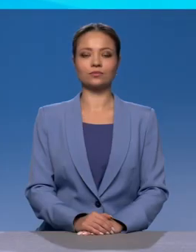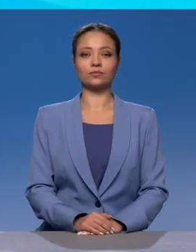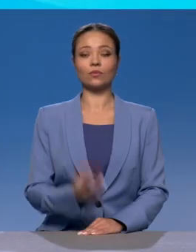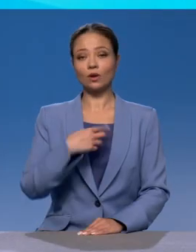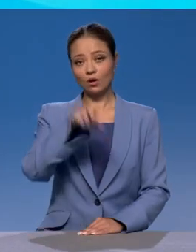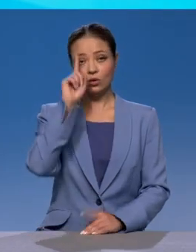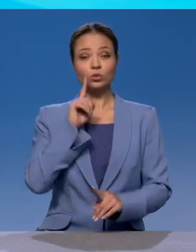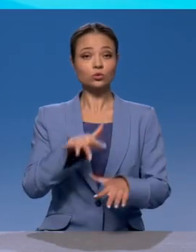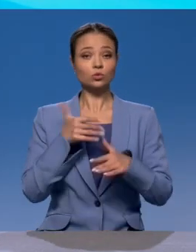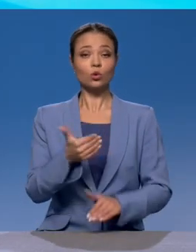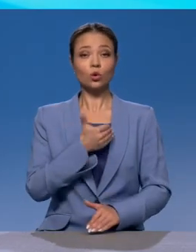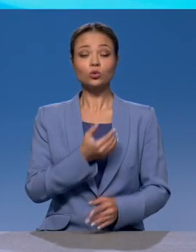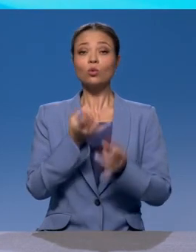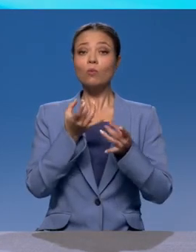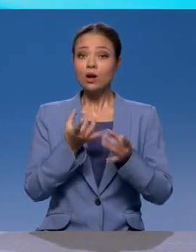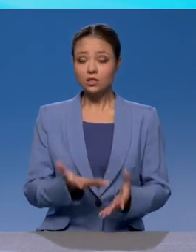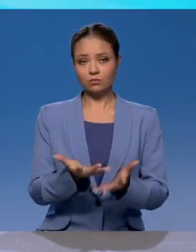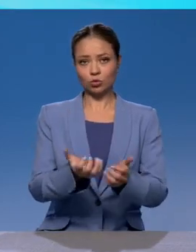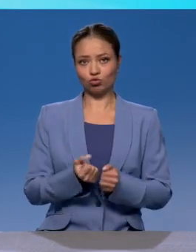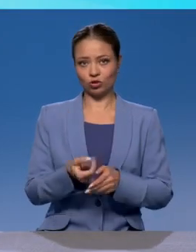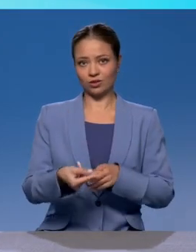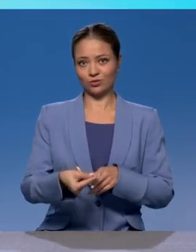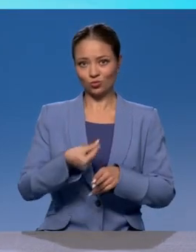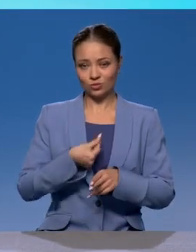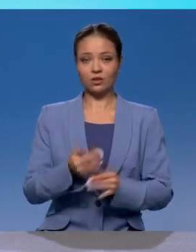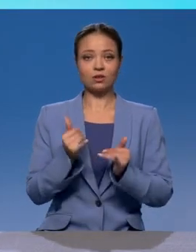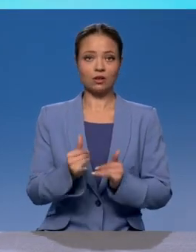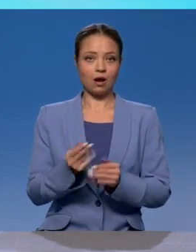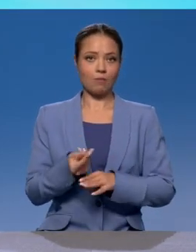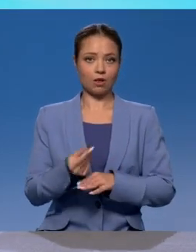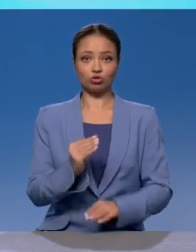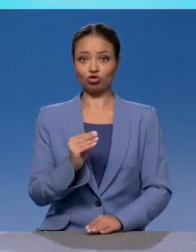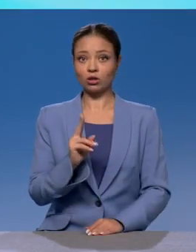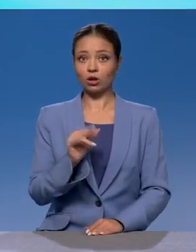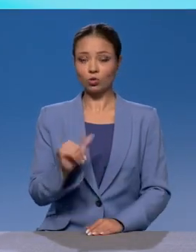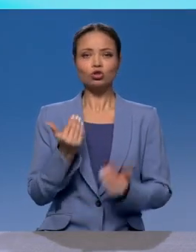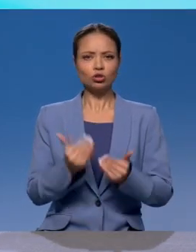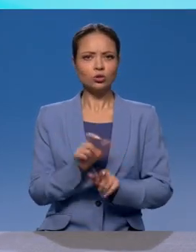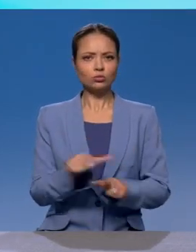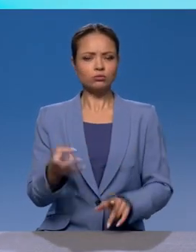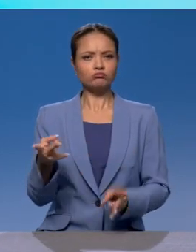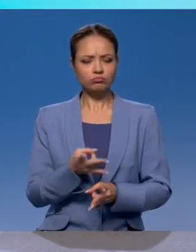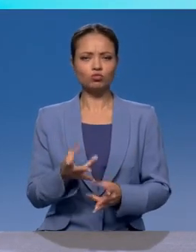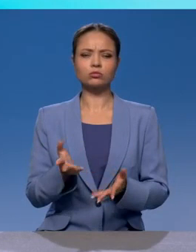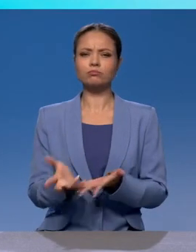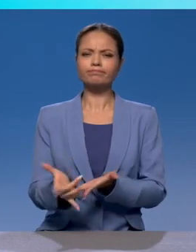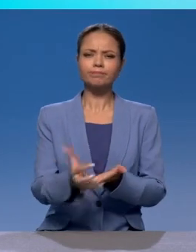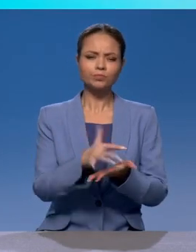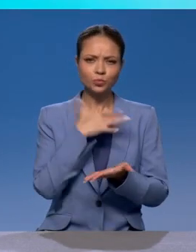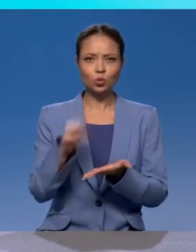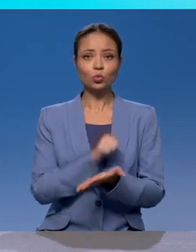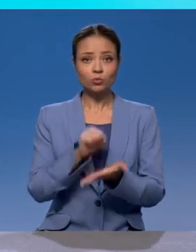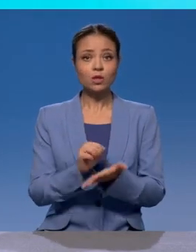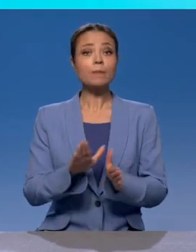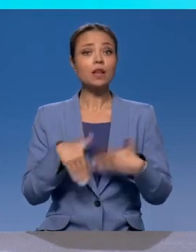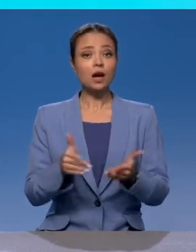Госдуме хотят упростить получение субсидий на оплату ЖКУ. Сейчас людям приходится собирать большой пакет документов. Предлагается сократить процедуру